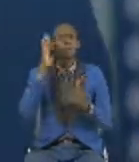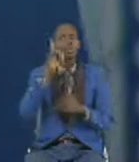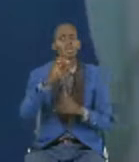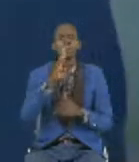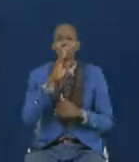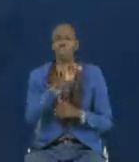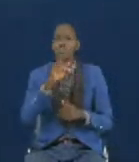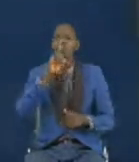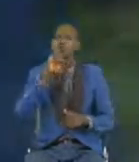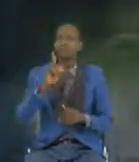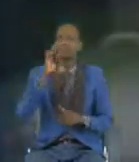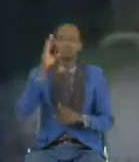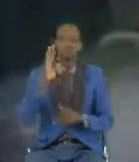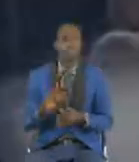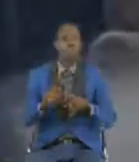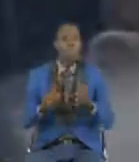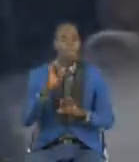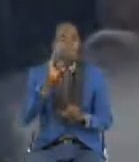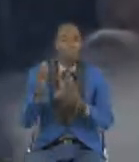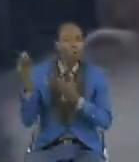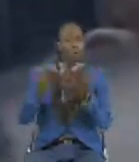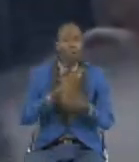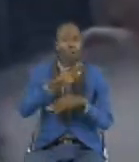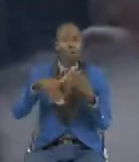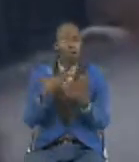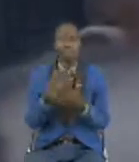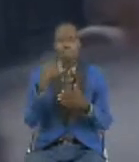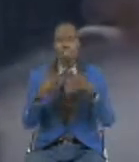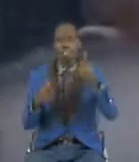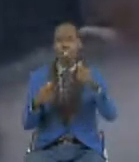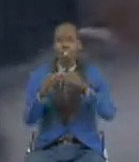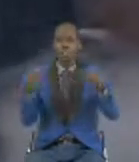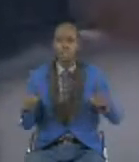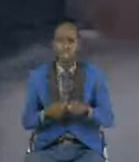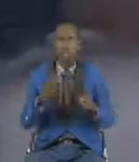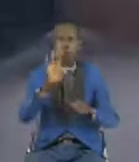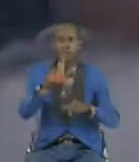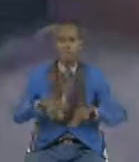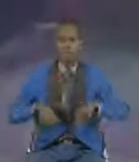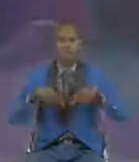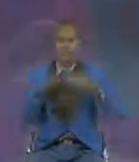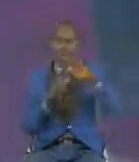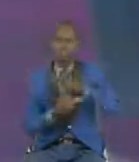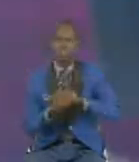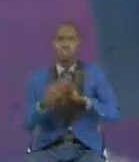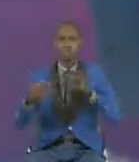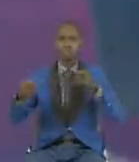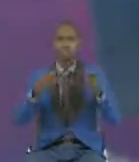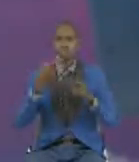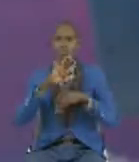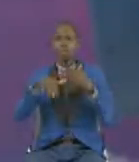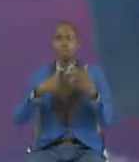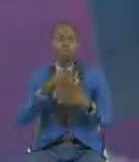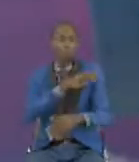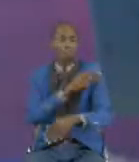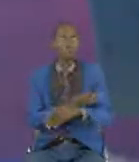ministre? Mais quand tu amènes tous les 10 compartiments de ta vie sous le contrôle du Dieu Tout-Puissant